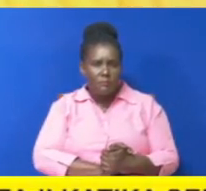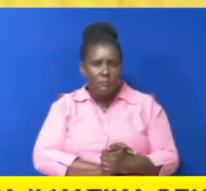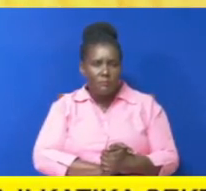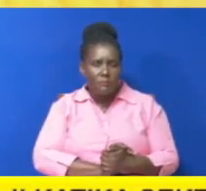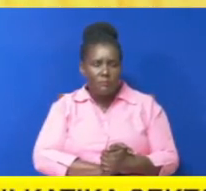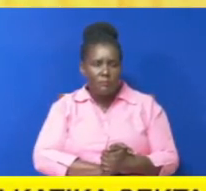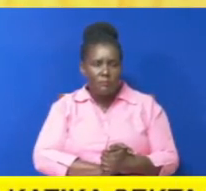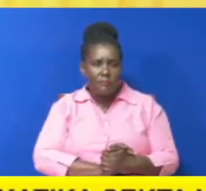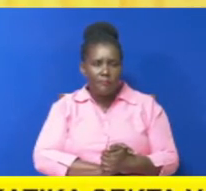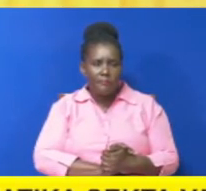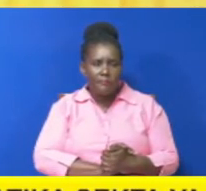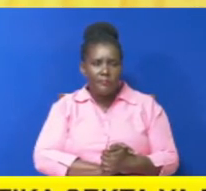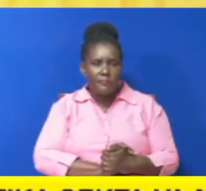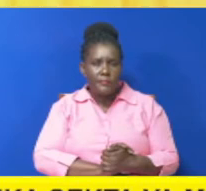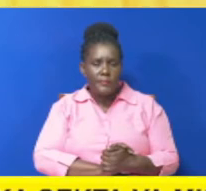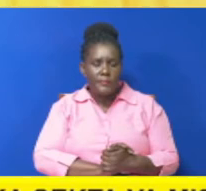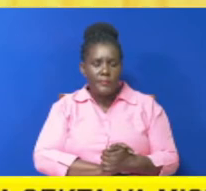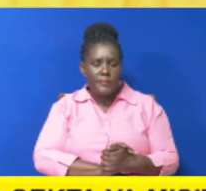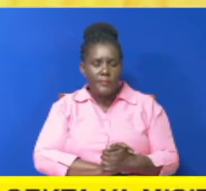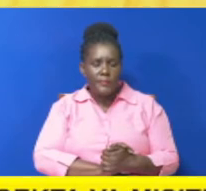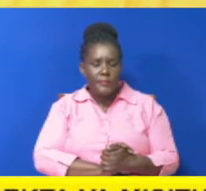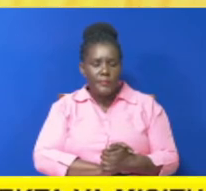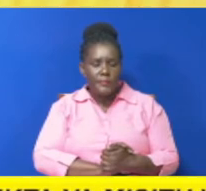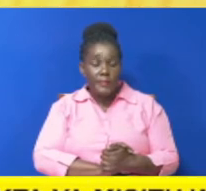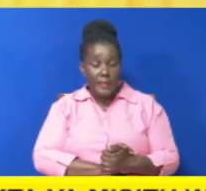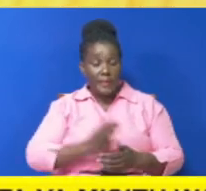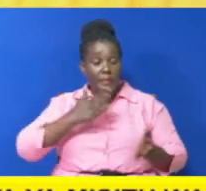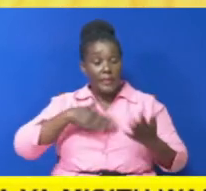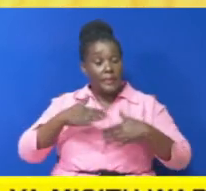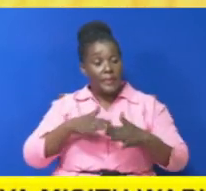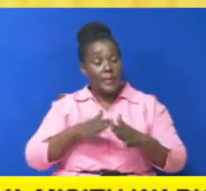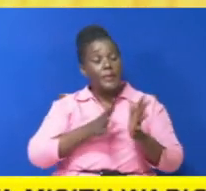wa sheria. Sasa mimi nataka kuambia